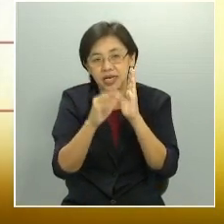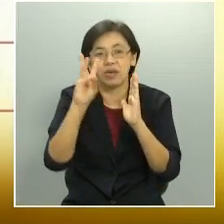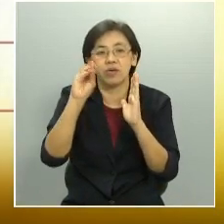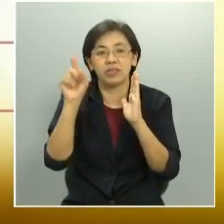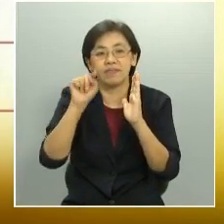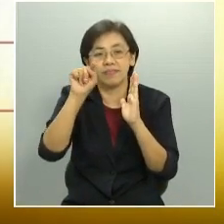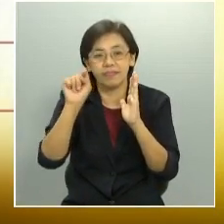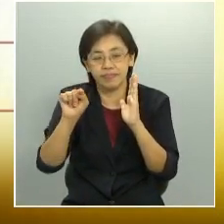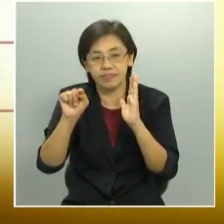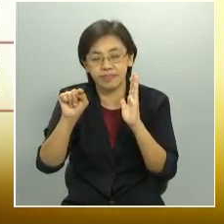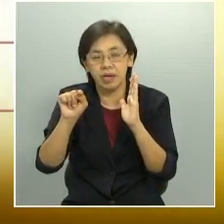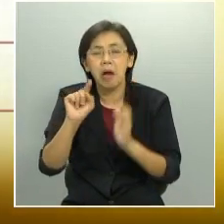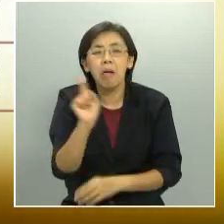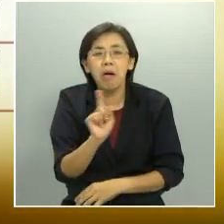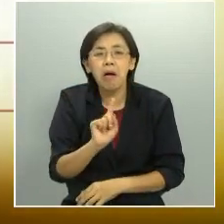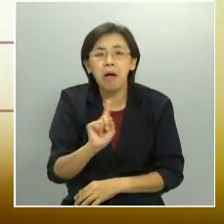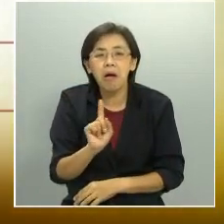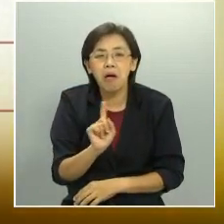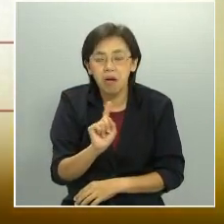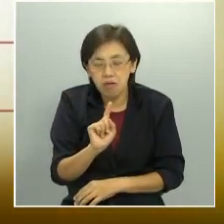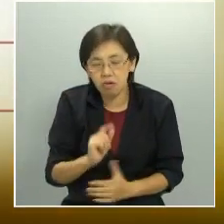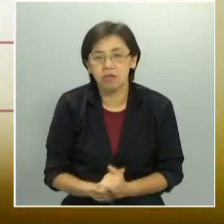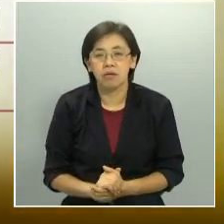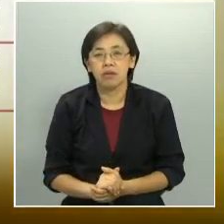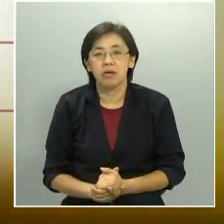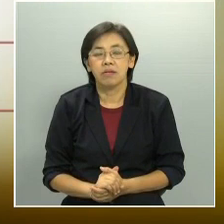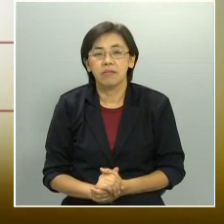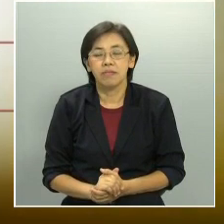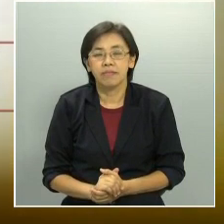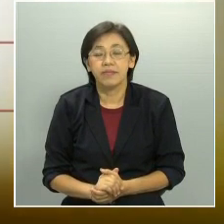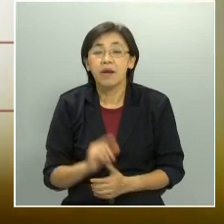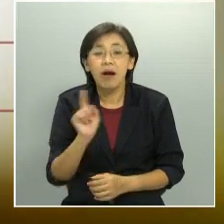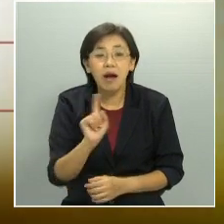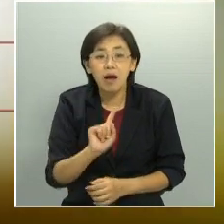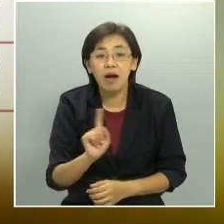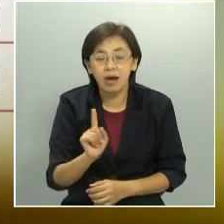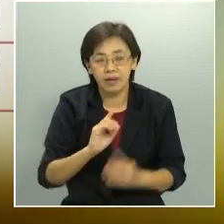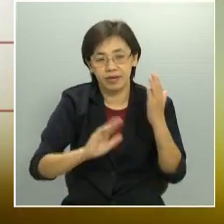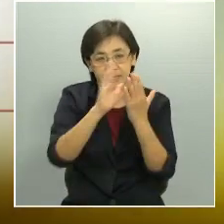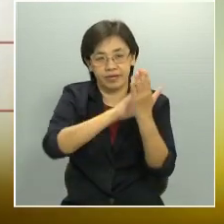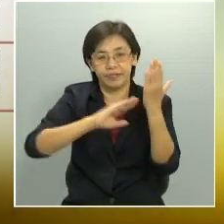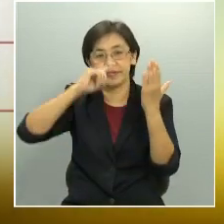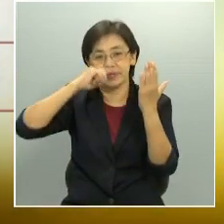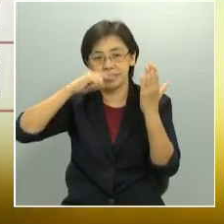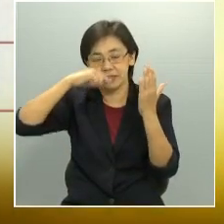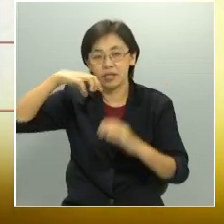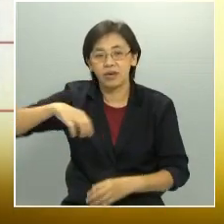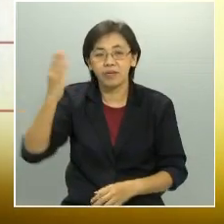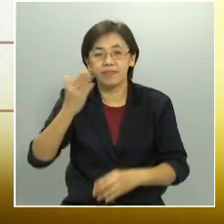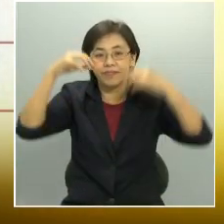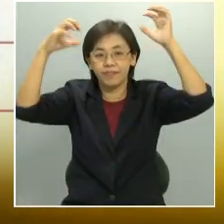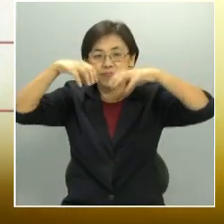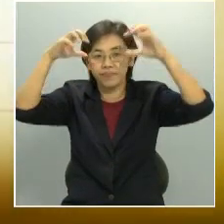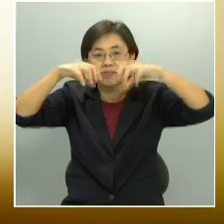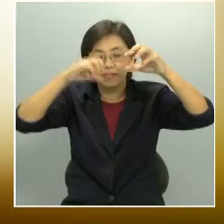เปอร์เซ็นต์นะครับเป็นเพราะว่าอะไรเป็นเพราะว่าหนุมาจากกรณีประเทศไทยซึ่งกรมอุตุเขาบอกว่ายังจะมีฝน